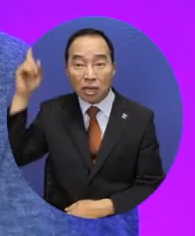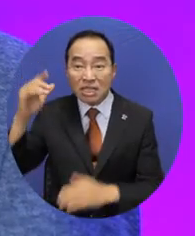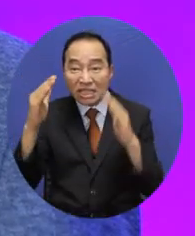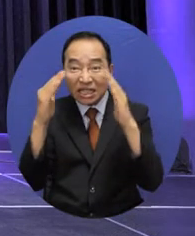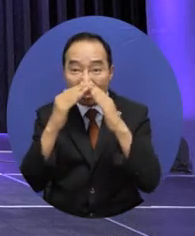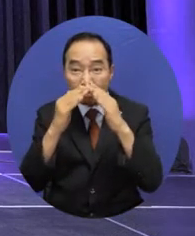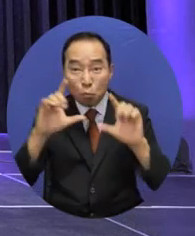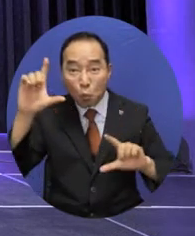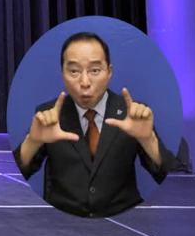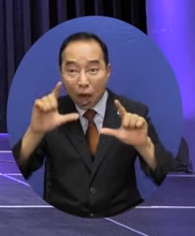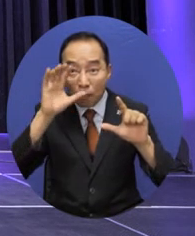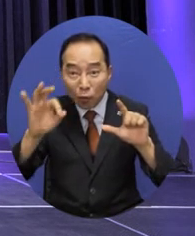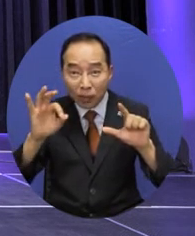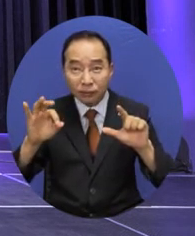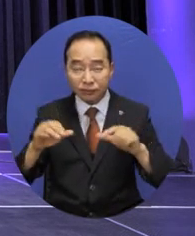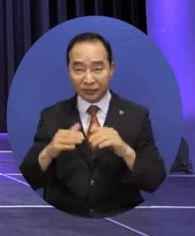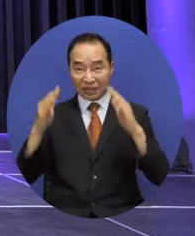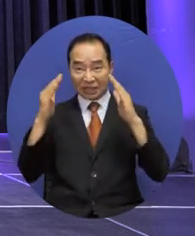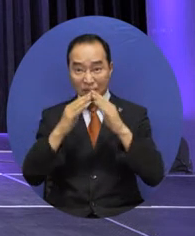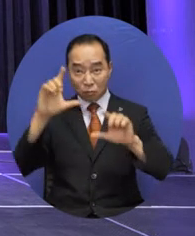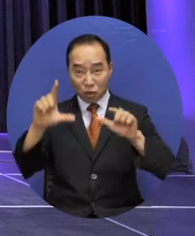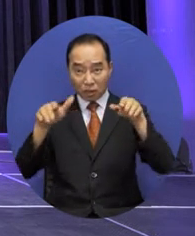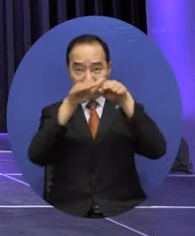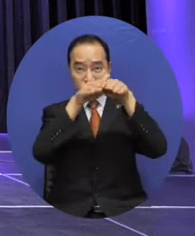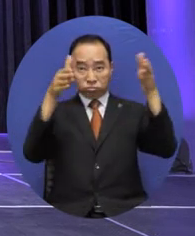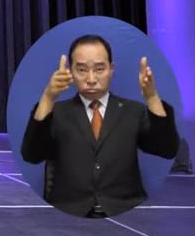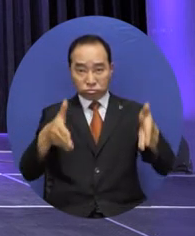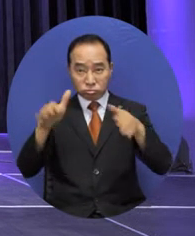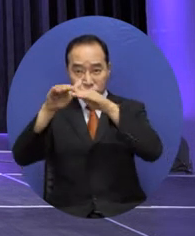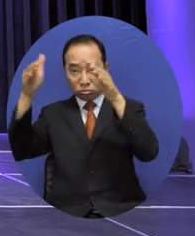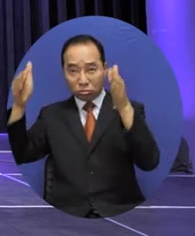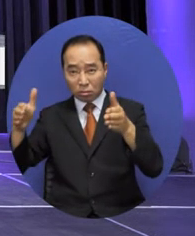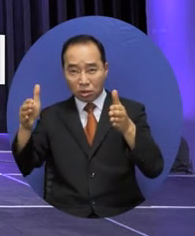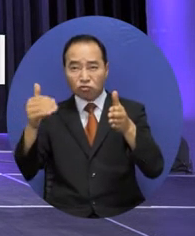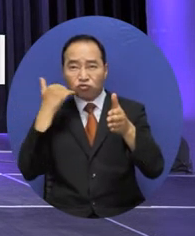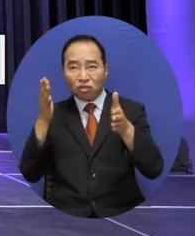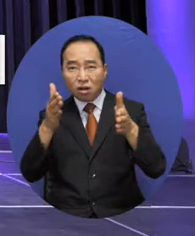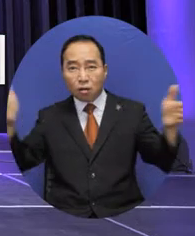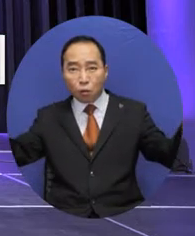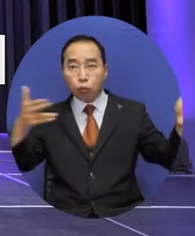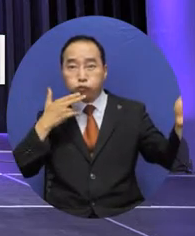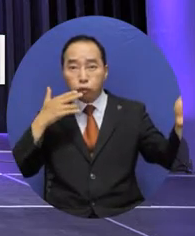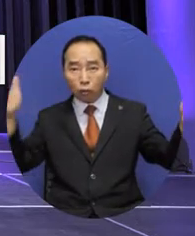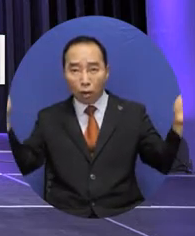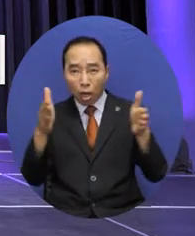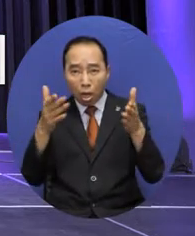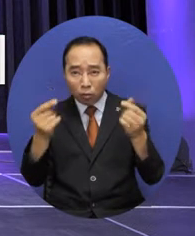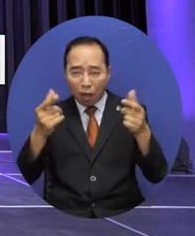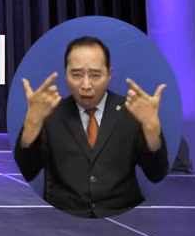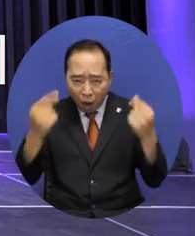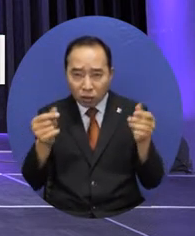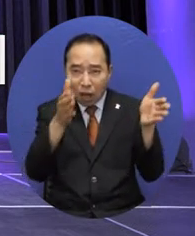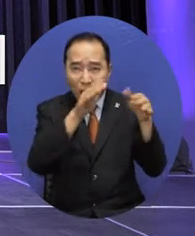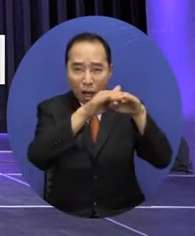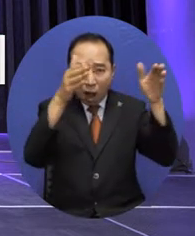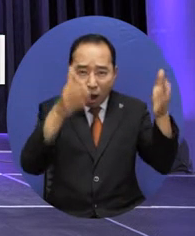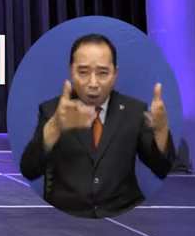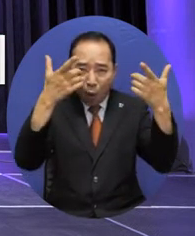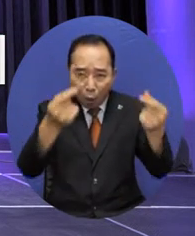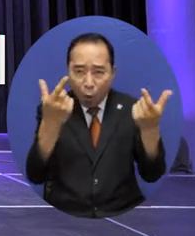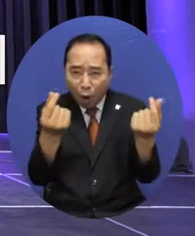보면 언덕 위에 집들이 있는데 집들이 크기가 다 똑같습니다. 집을 지은 재료도 다 똑같이 진흙에다 갈대를